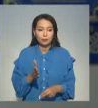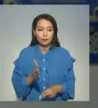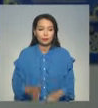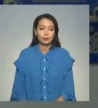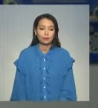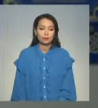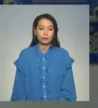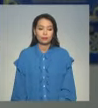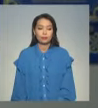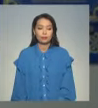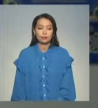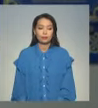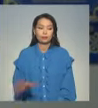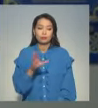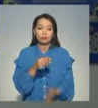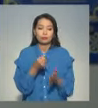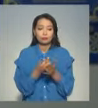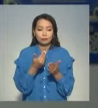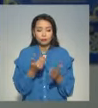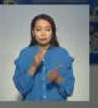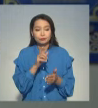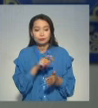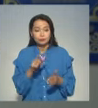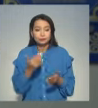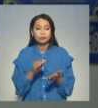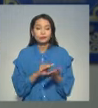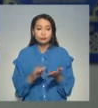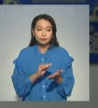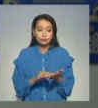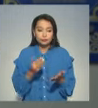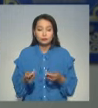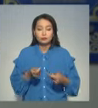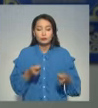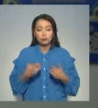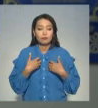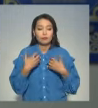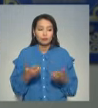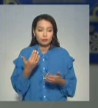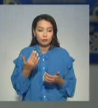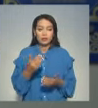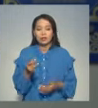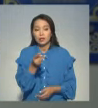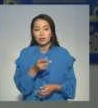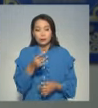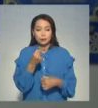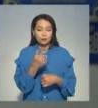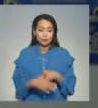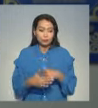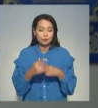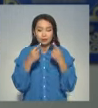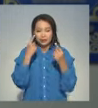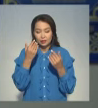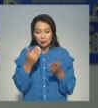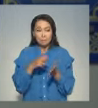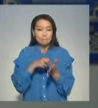Выслушаны все доводы пациентов, и было принято решение написать в Управление здравоохранения и в Республиканский центр психического здоровья